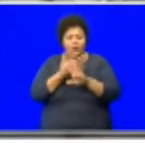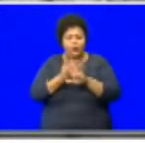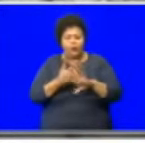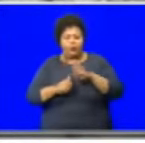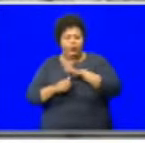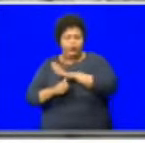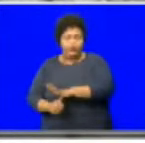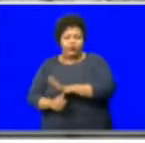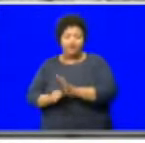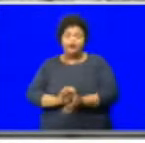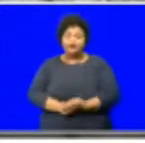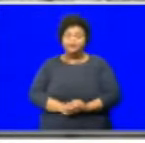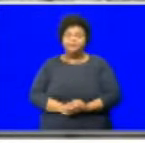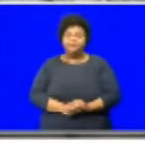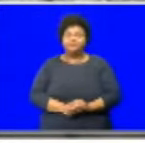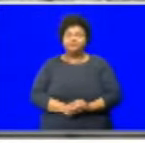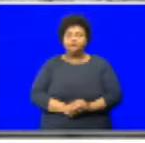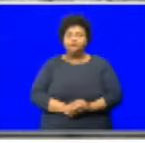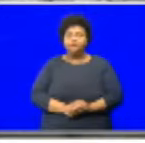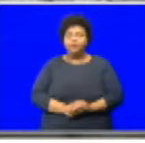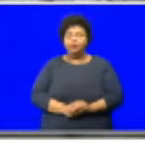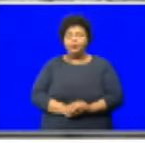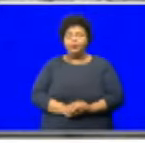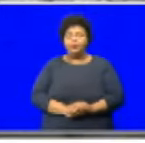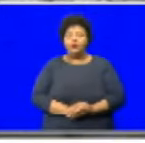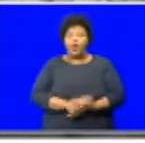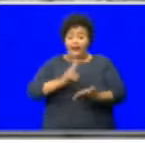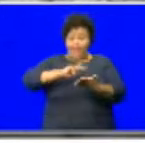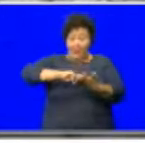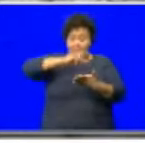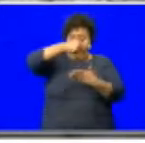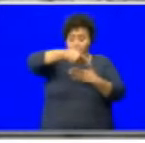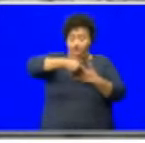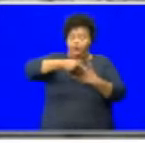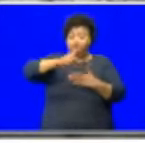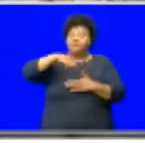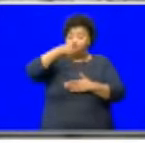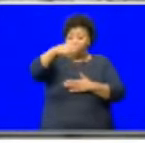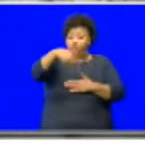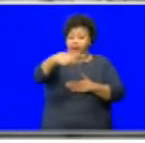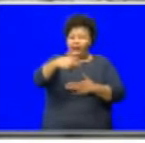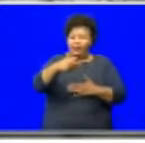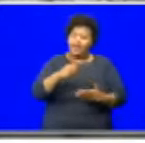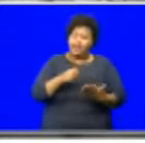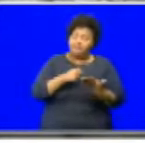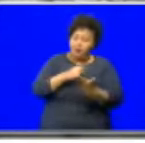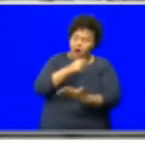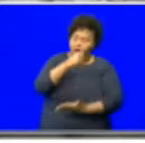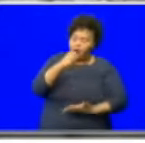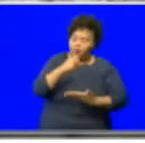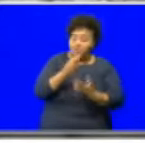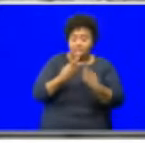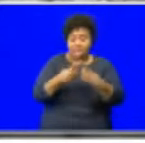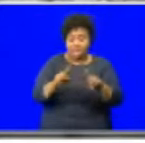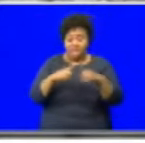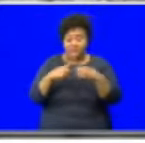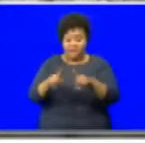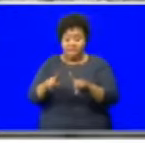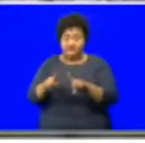emsakathi ukuthi Tisachubeka letinhlelo kule mimango lapho sesiqale khona